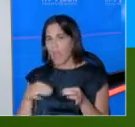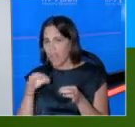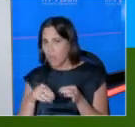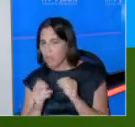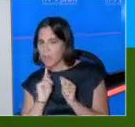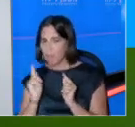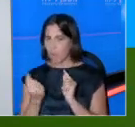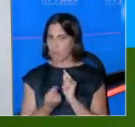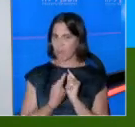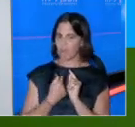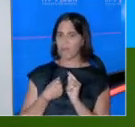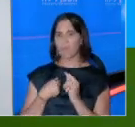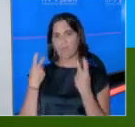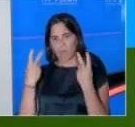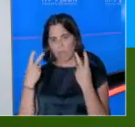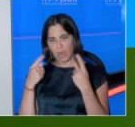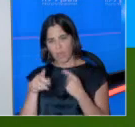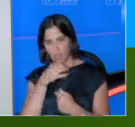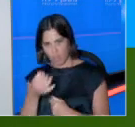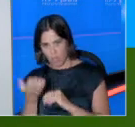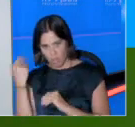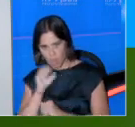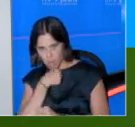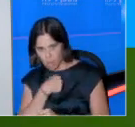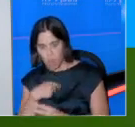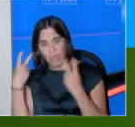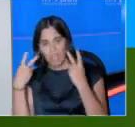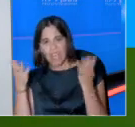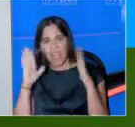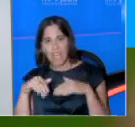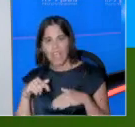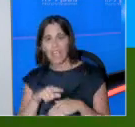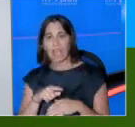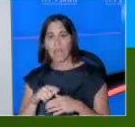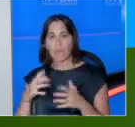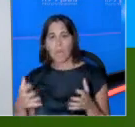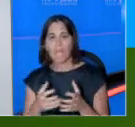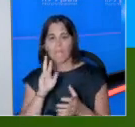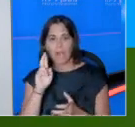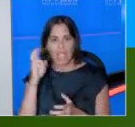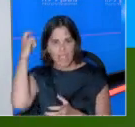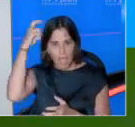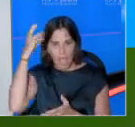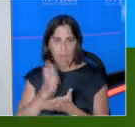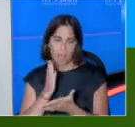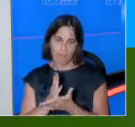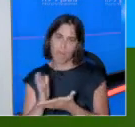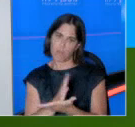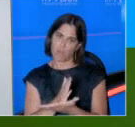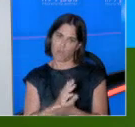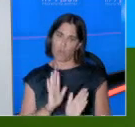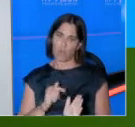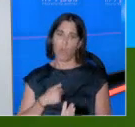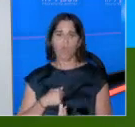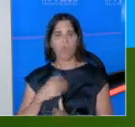כל הקצוות, וכנראה אגב, אפרופו השאלה שלך הקודמת, כנראה שגם עם מפלגת רע"מ הדברים תפורים והוא מרגיש בשל